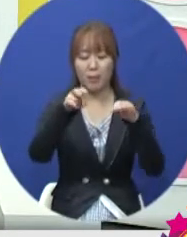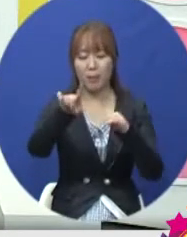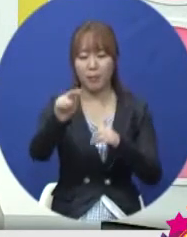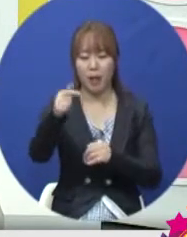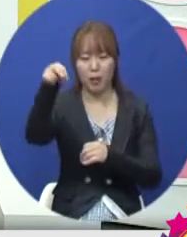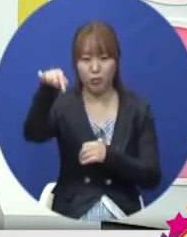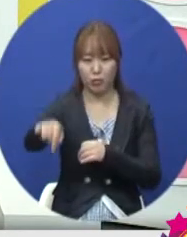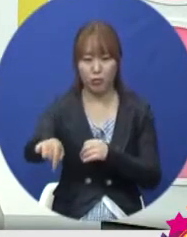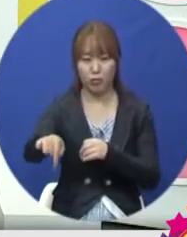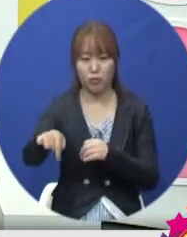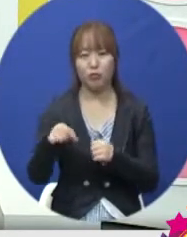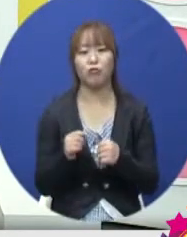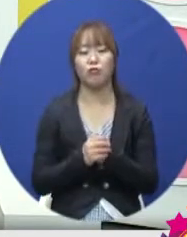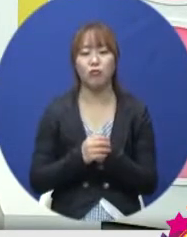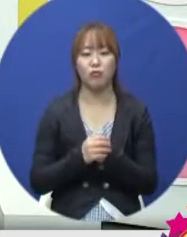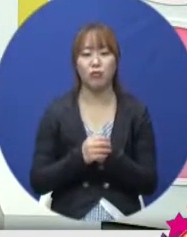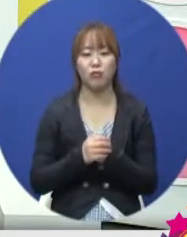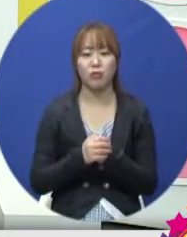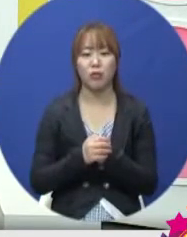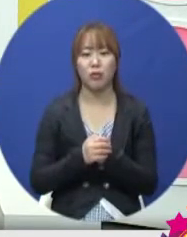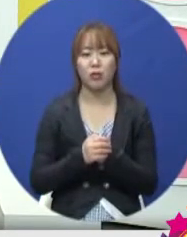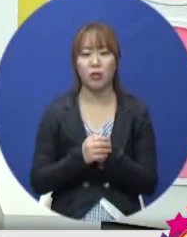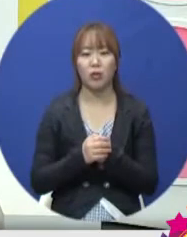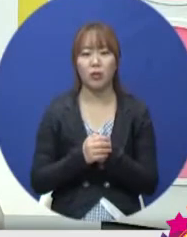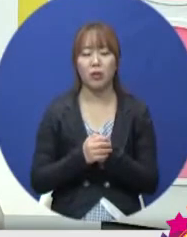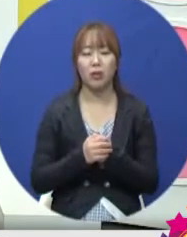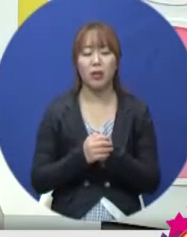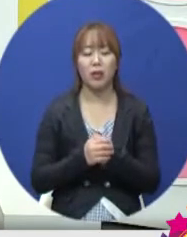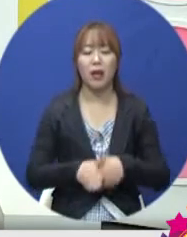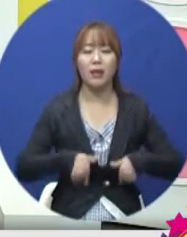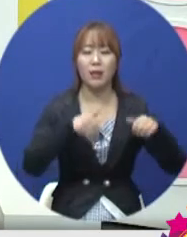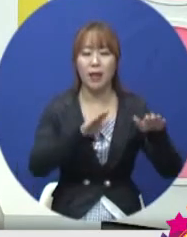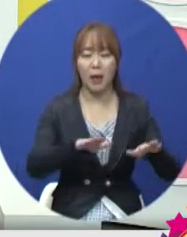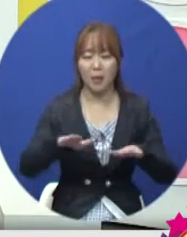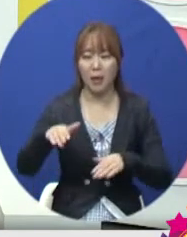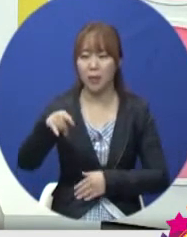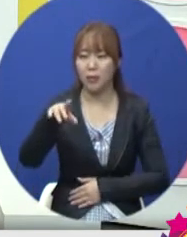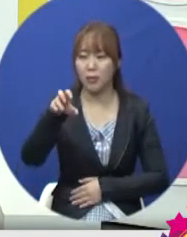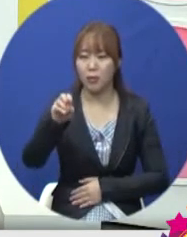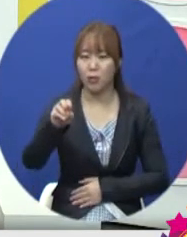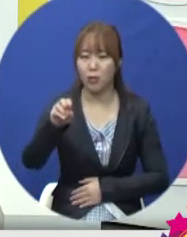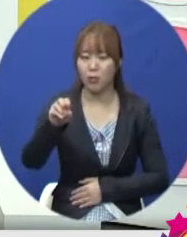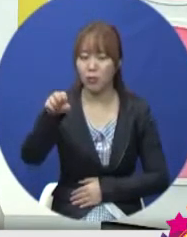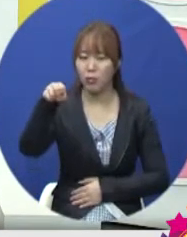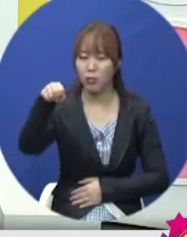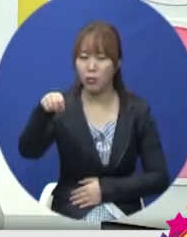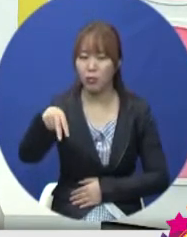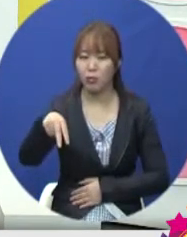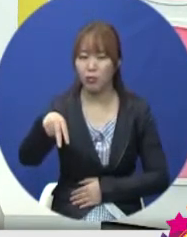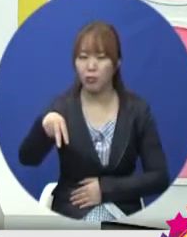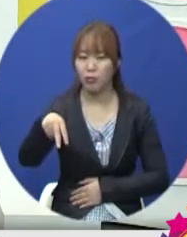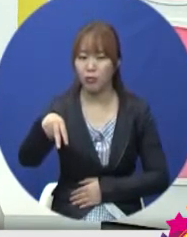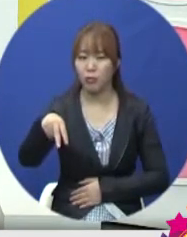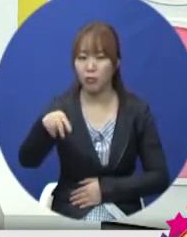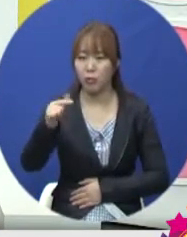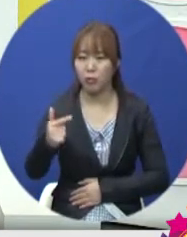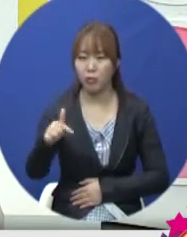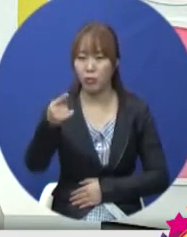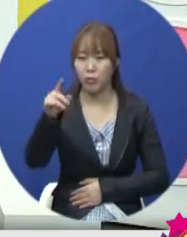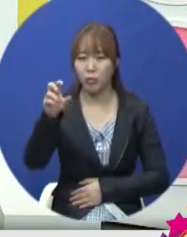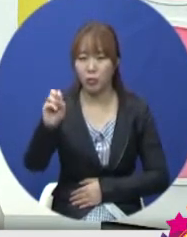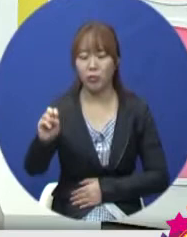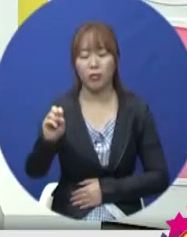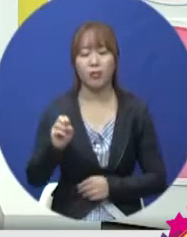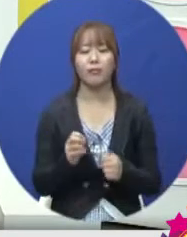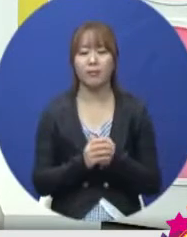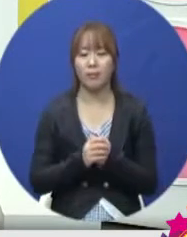여수의 김만수님까지. 예. 남해의 정윤관, 이 사람들을 좀 찾고 싶어요. 정윤광님, 아.